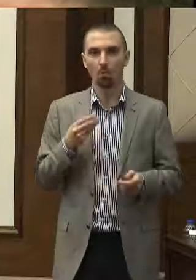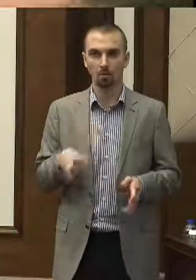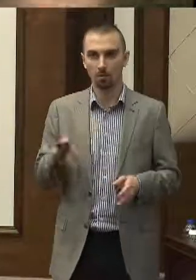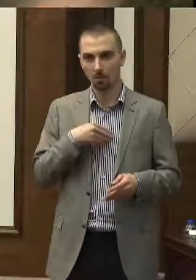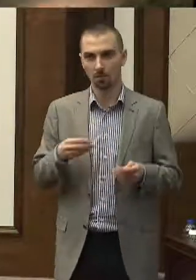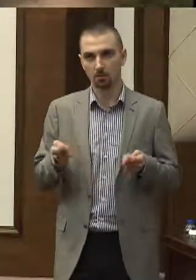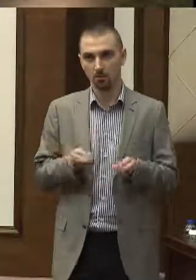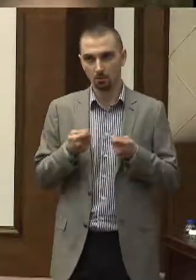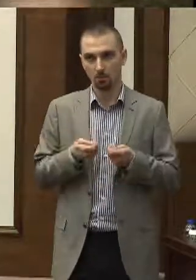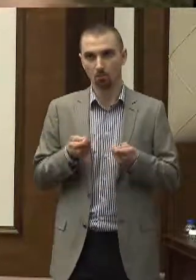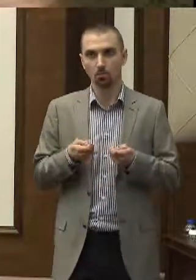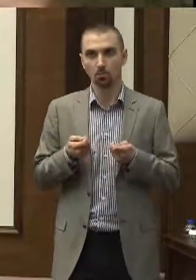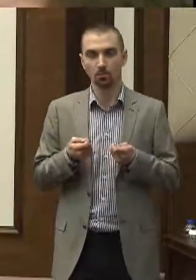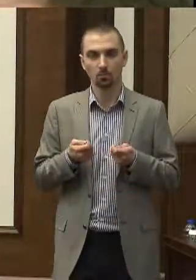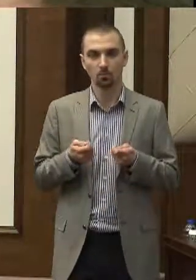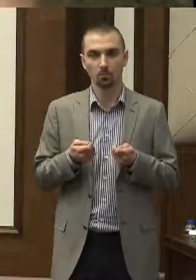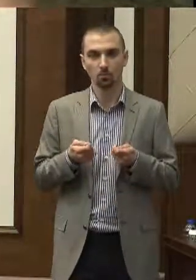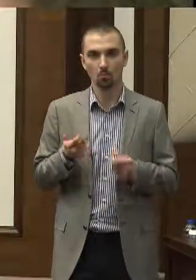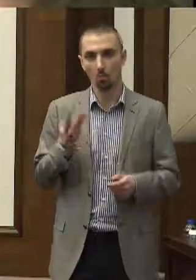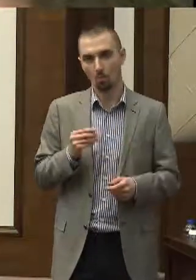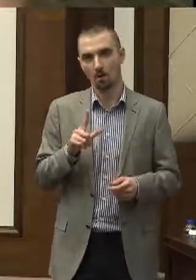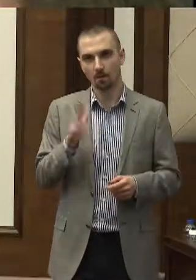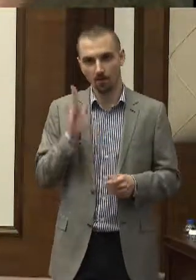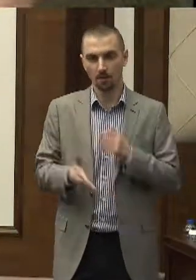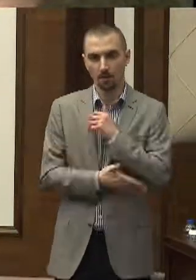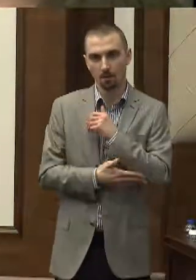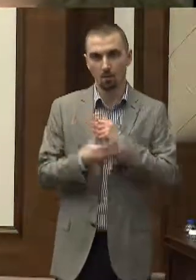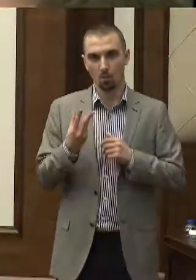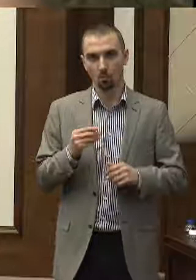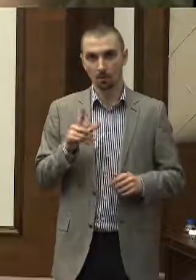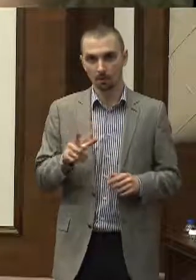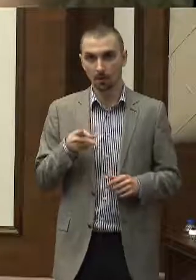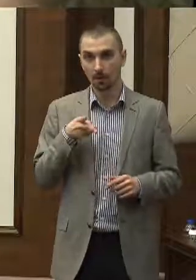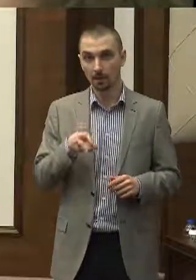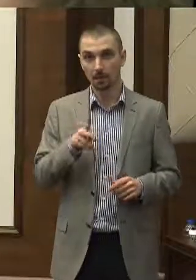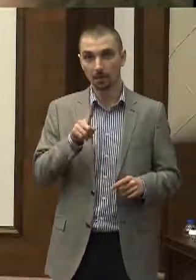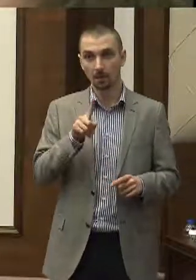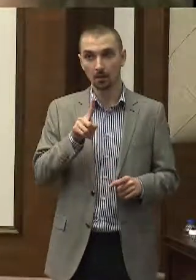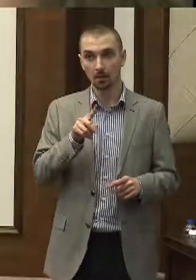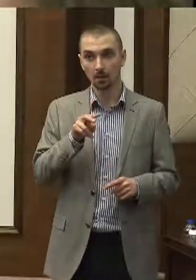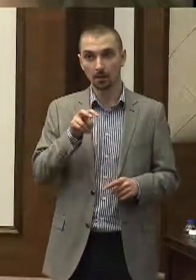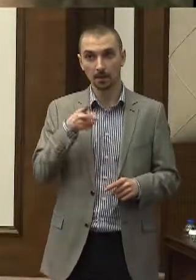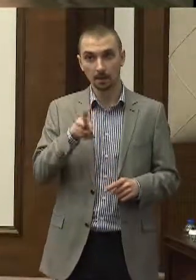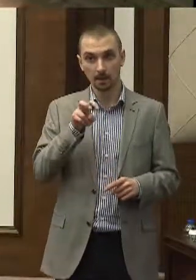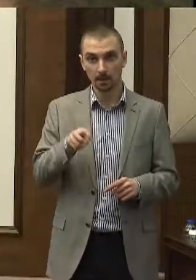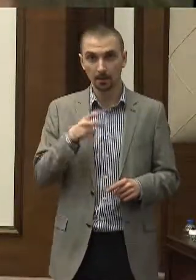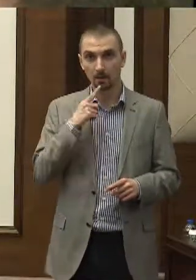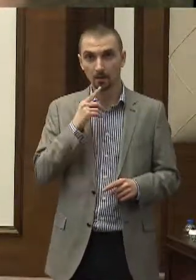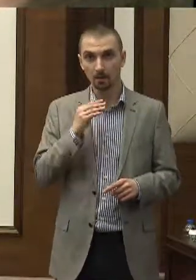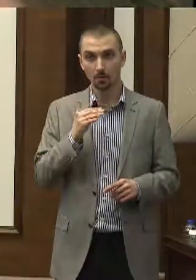sarf etmemiz gerektiğini düşünüyorum. Ayrıca 2008 yılı içerisinde ilçemize hiçbir